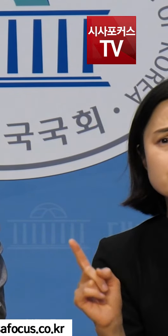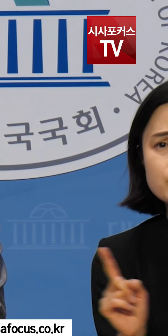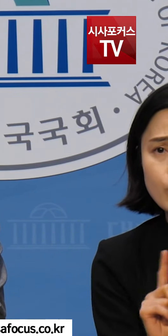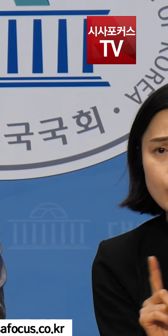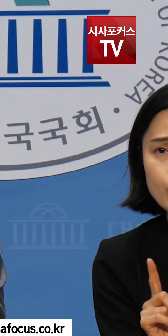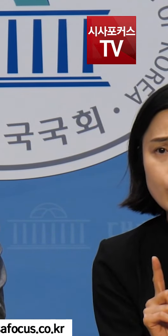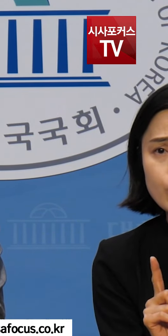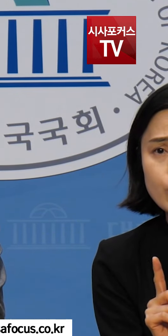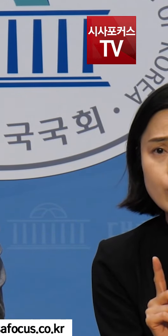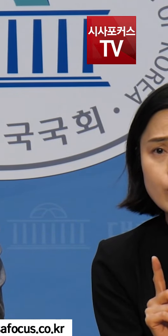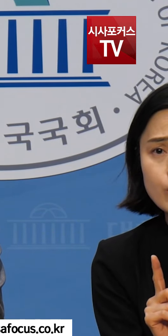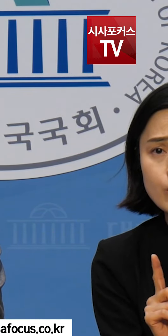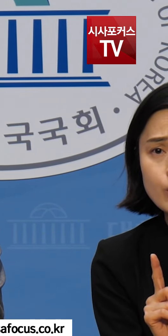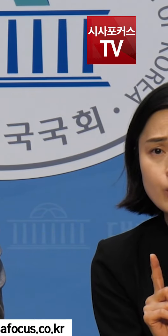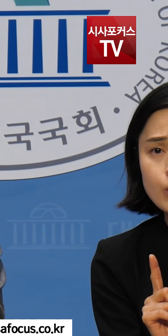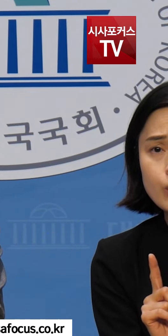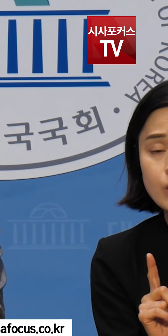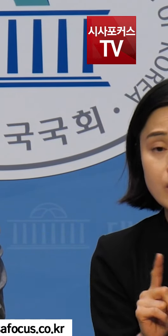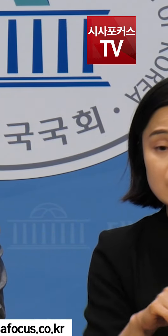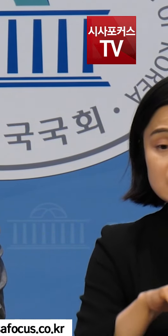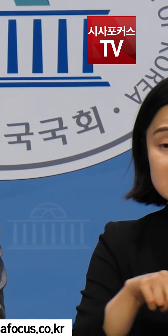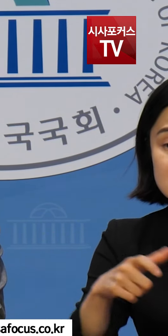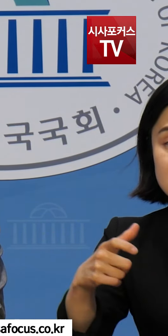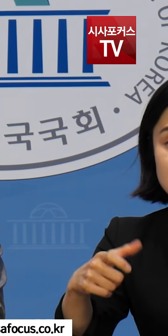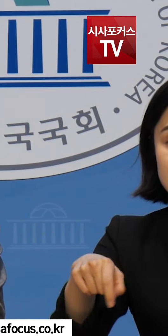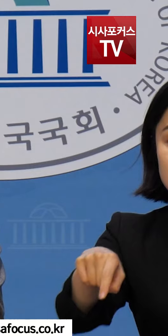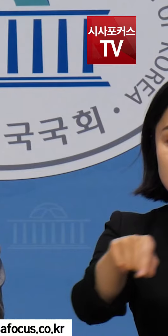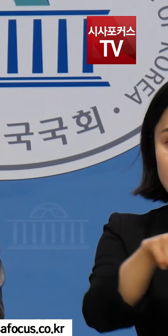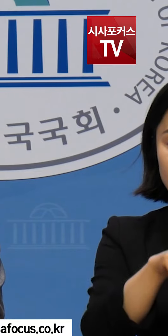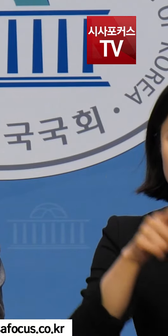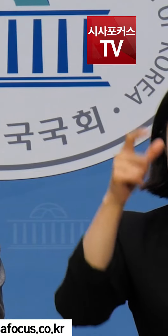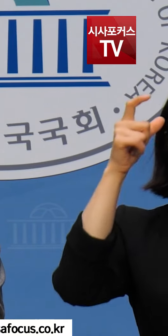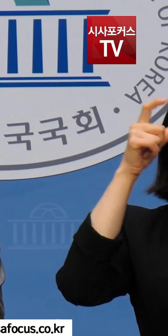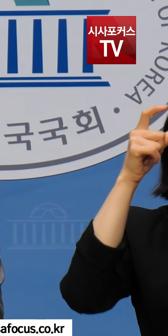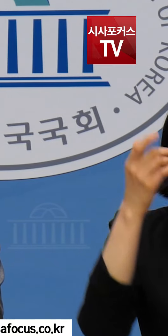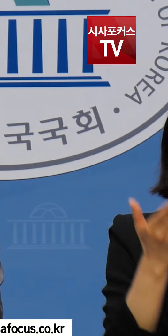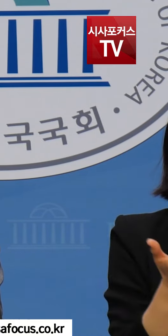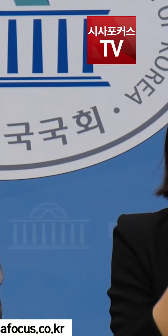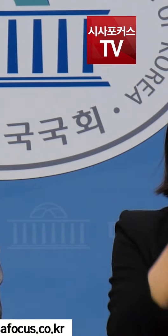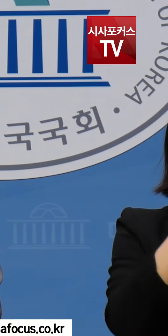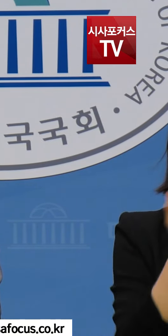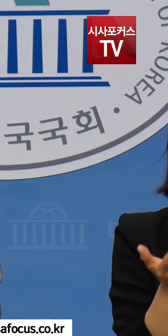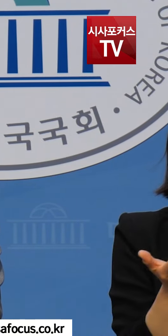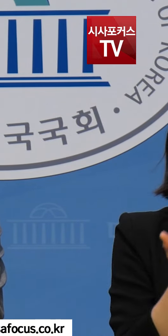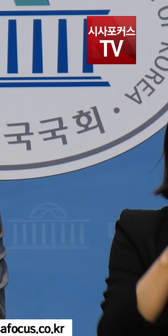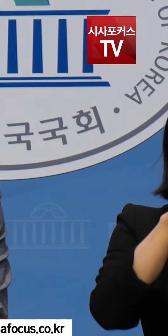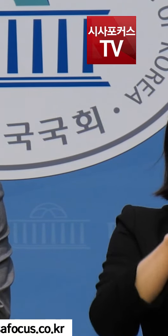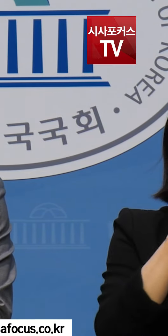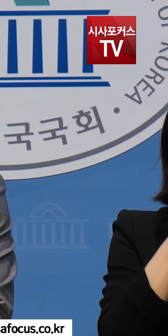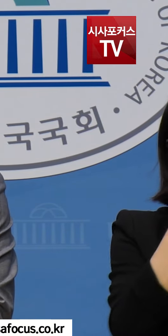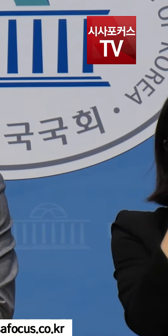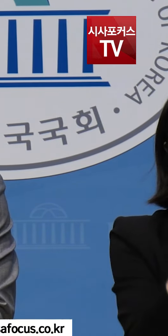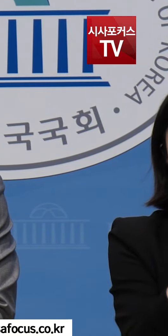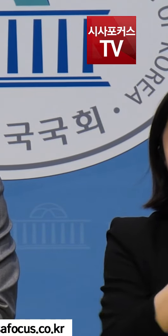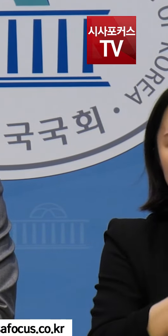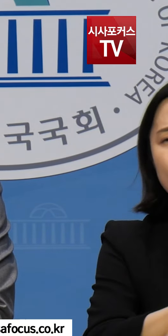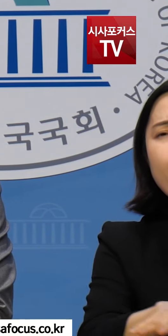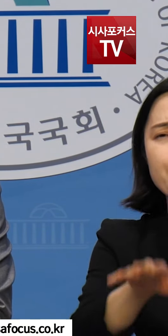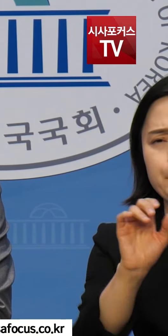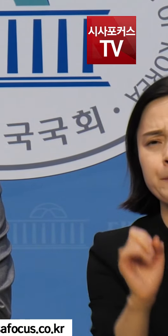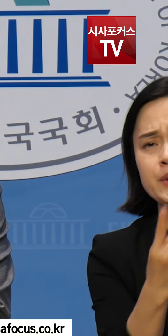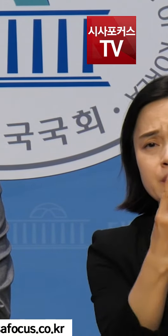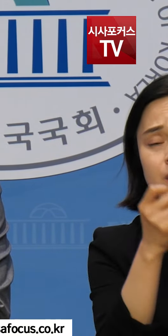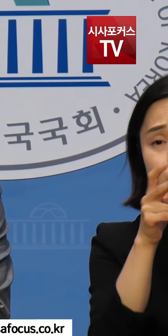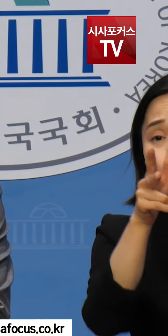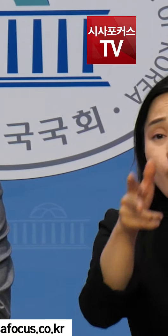결국은 인근 축산 농가 등에서 흘러나온 오염은 또 산업단지에서 발생하는 유기물을